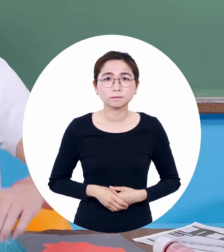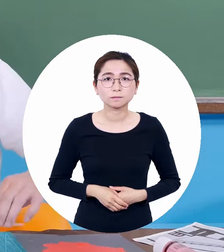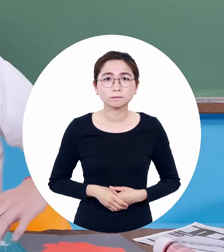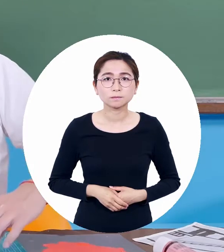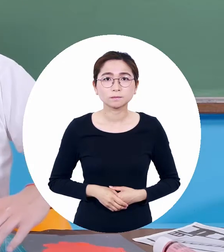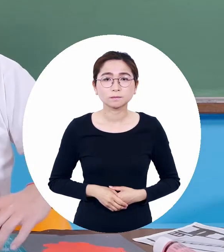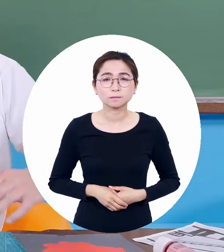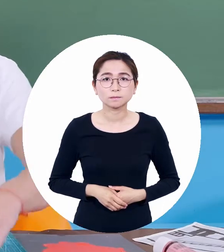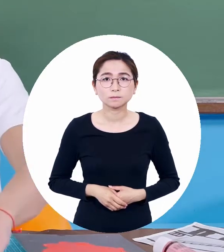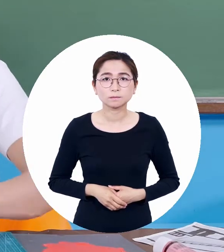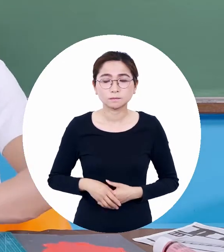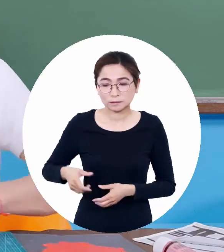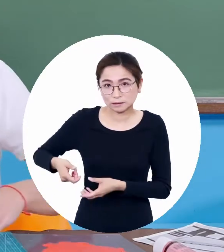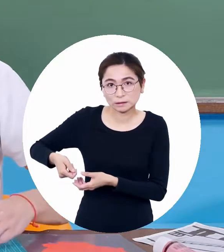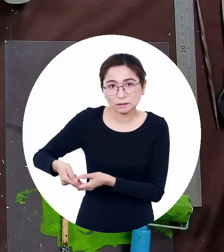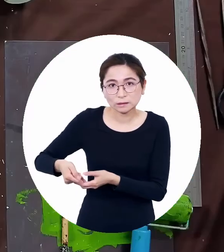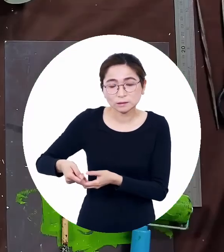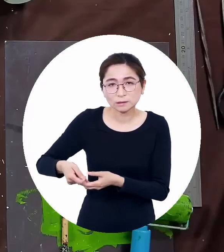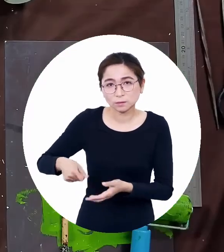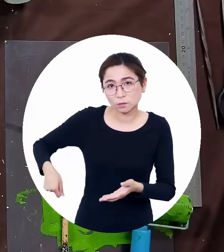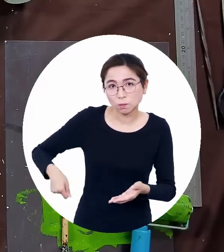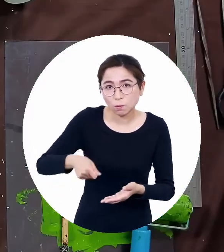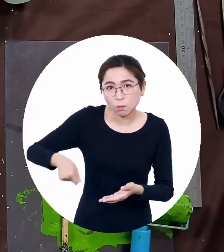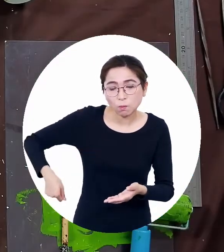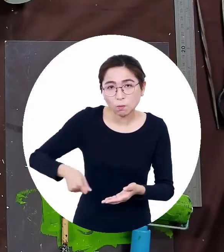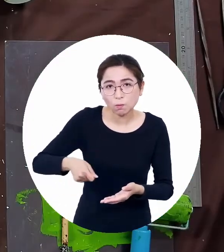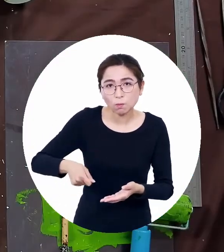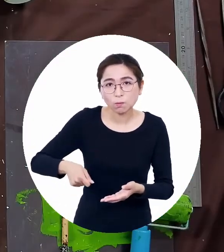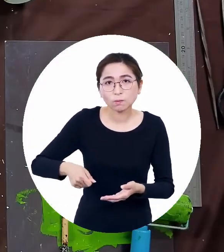咁咪誒依個字啦，咁咪碌，